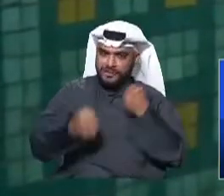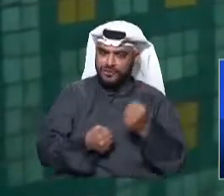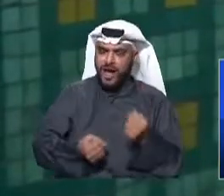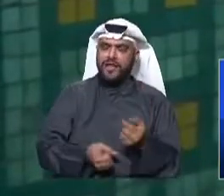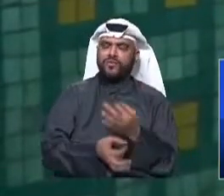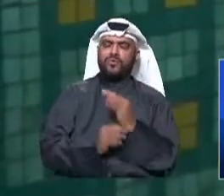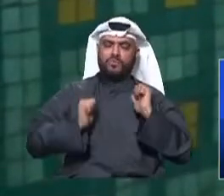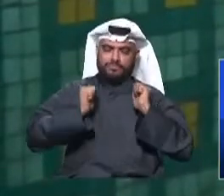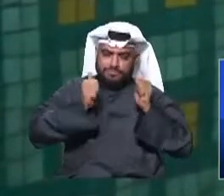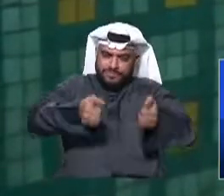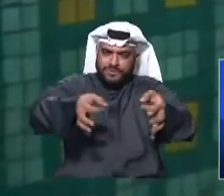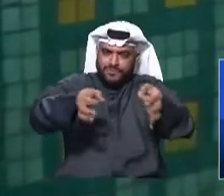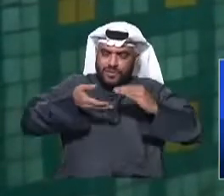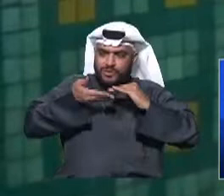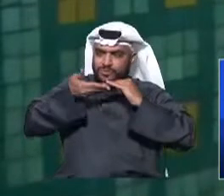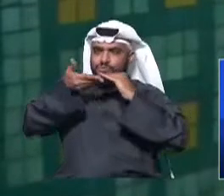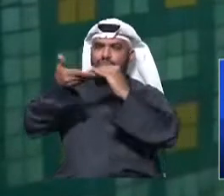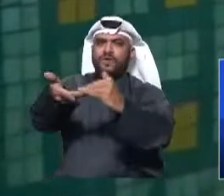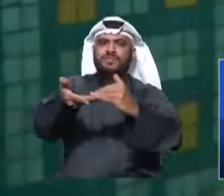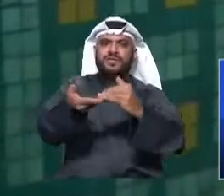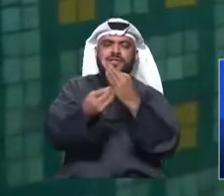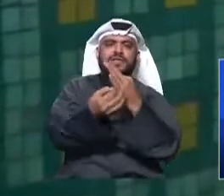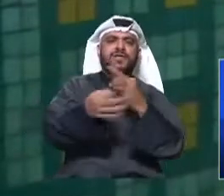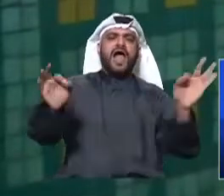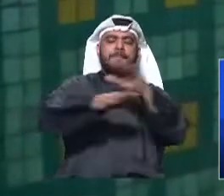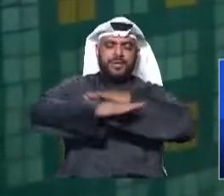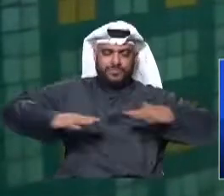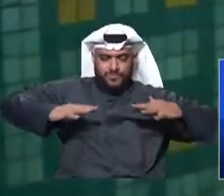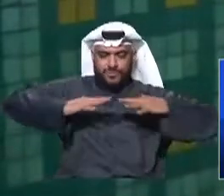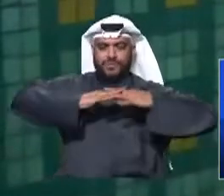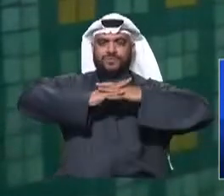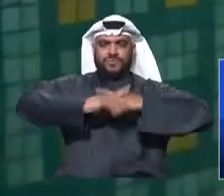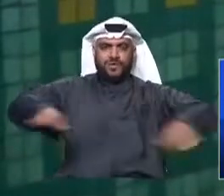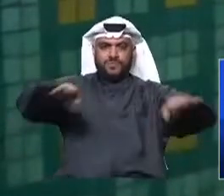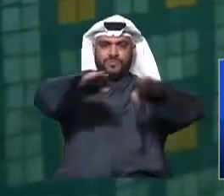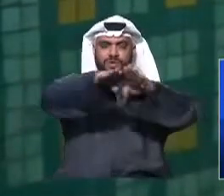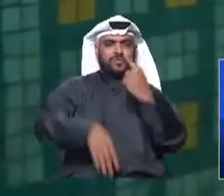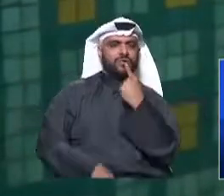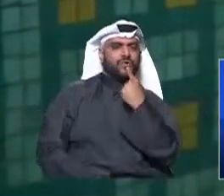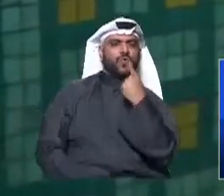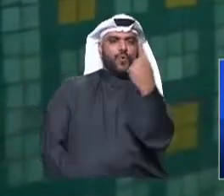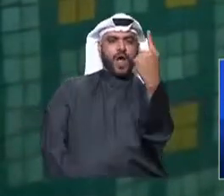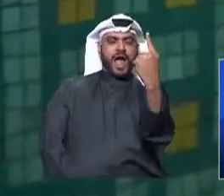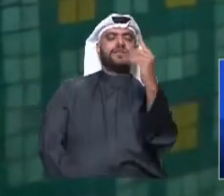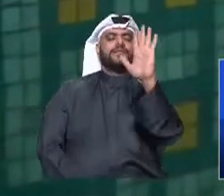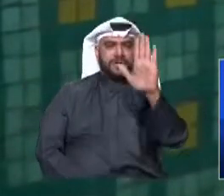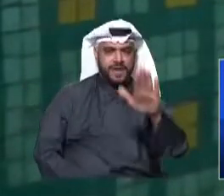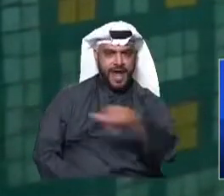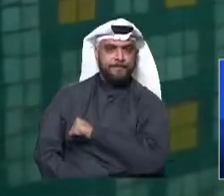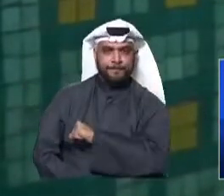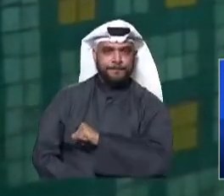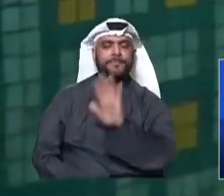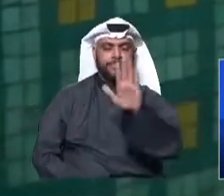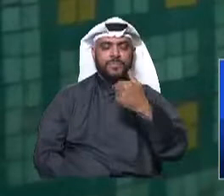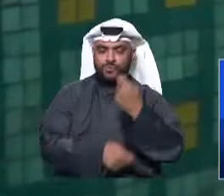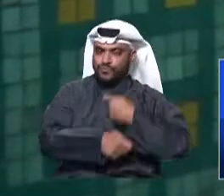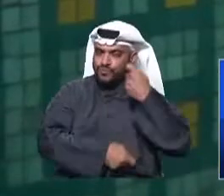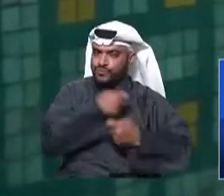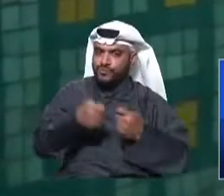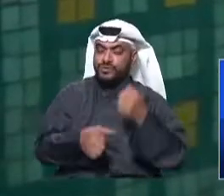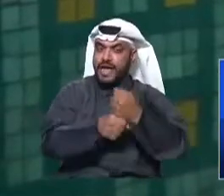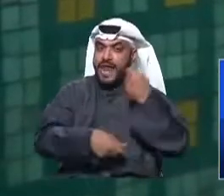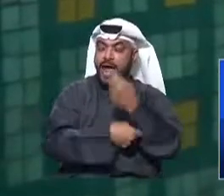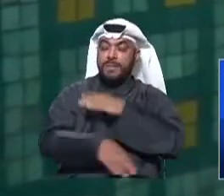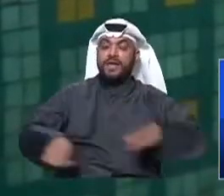بما يخدم الأشقاء، بما يوحد الكلمة، بما يجعل